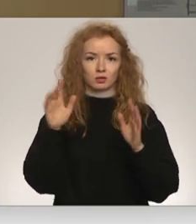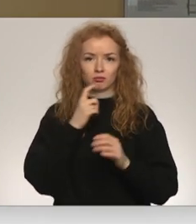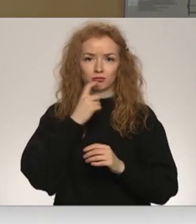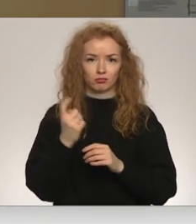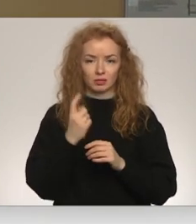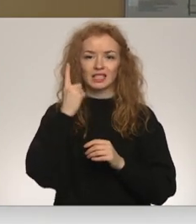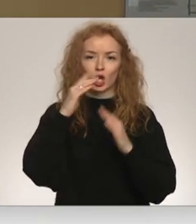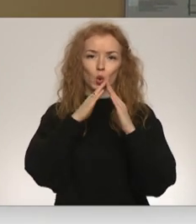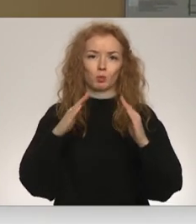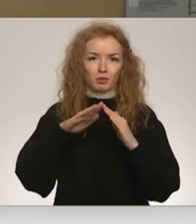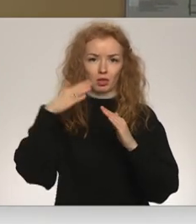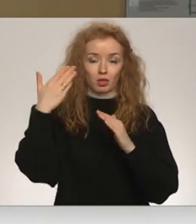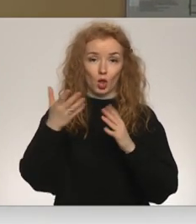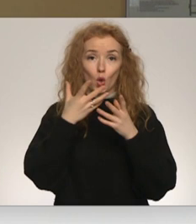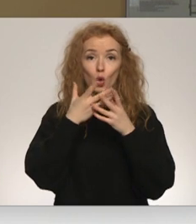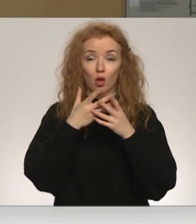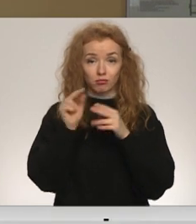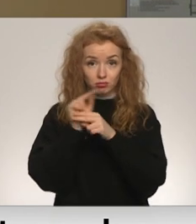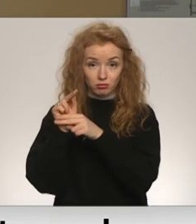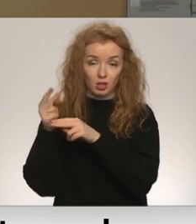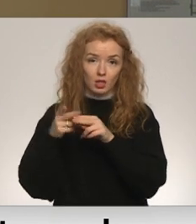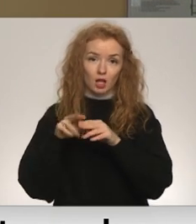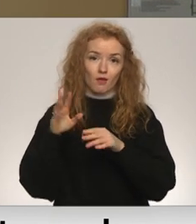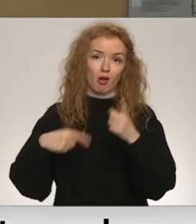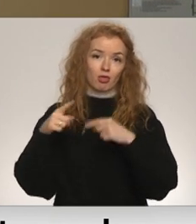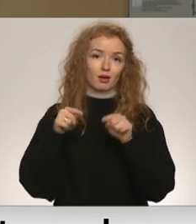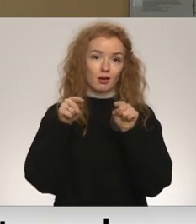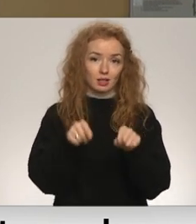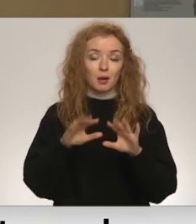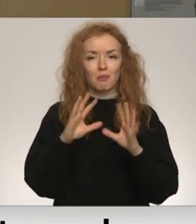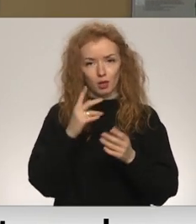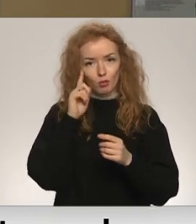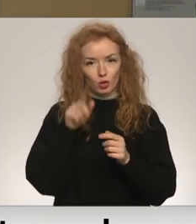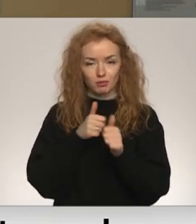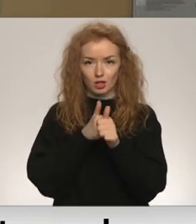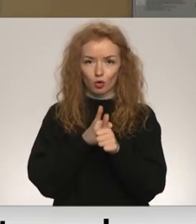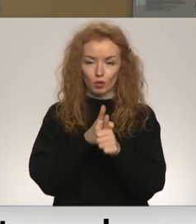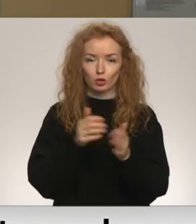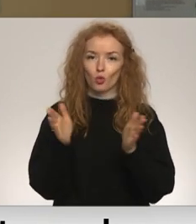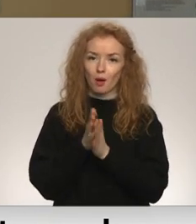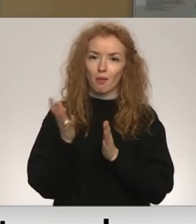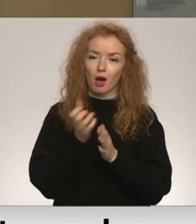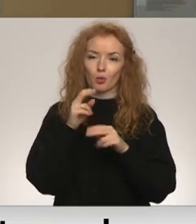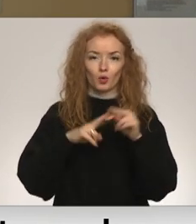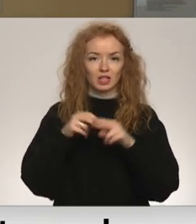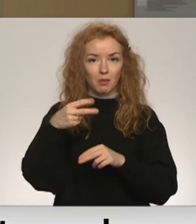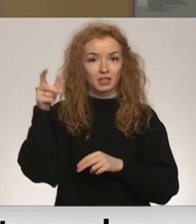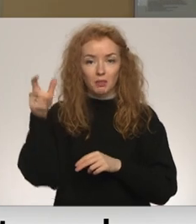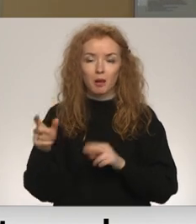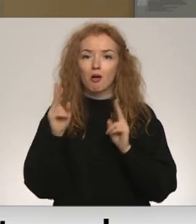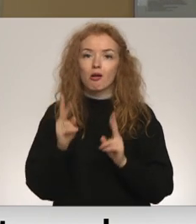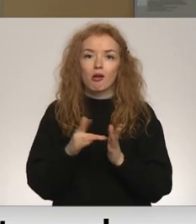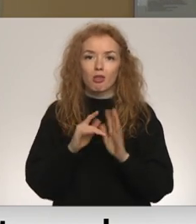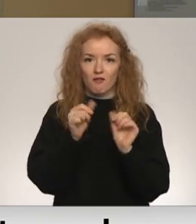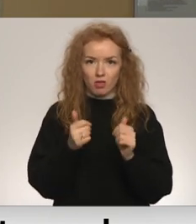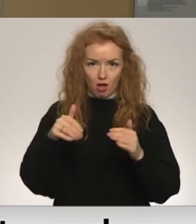skārta. Līdz ar to tad novēršot šo bīstamību, tad tur varēs atgriezties. Bet, protams, skatāmies arī šobrīd kopā ar būvniecības ekspertiem, kādā veidā jums